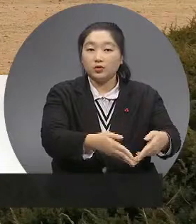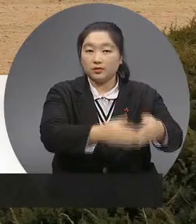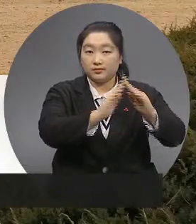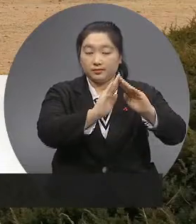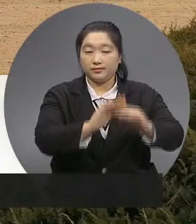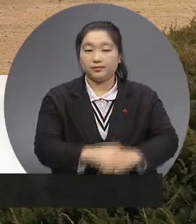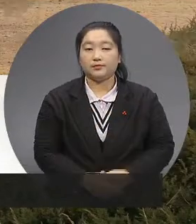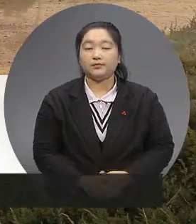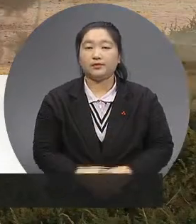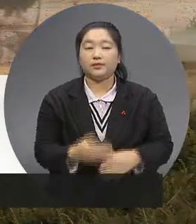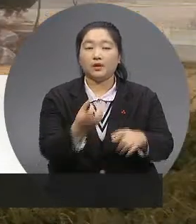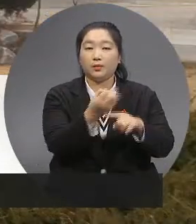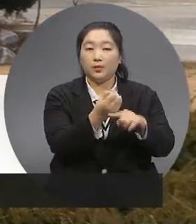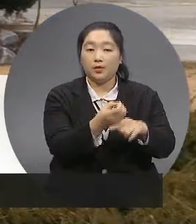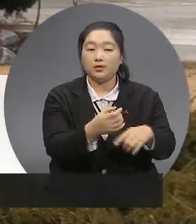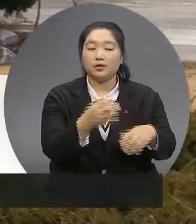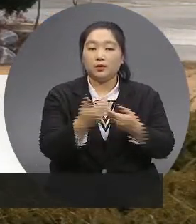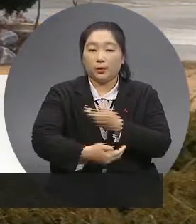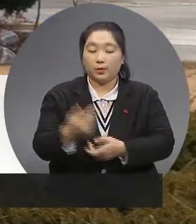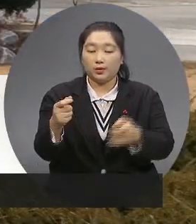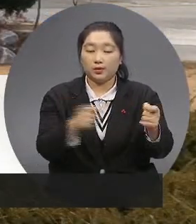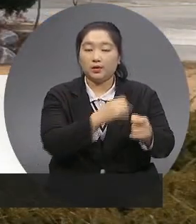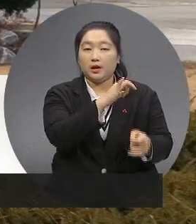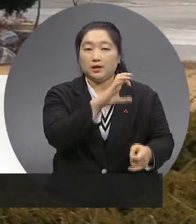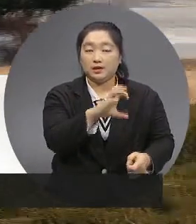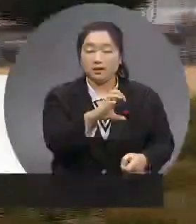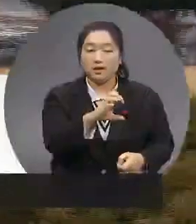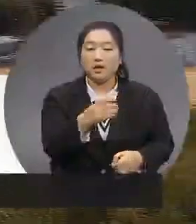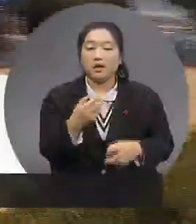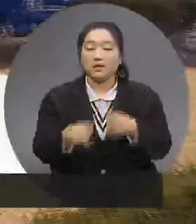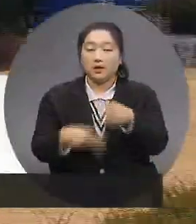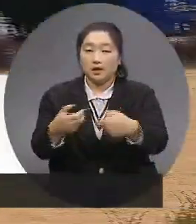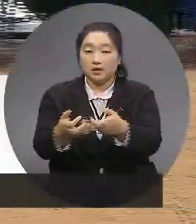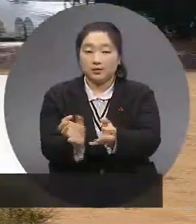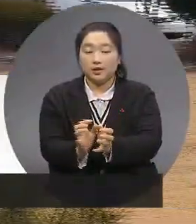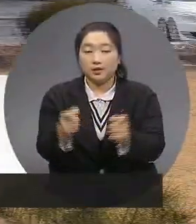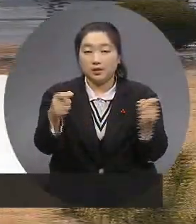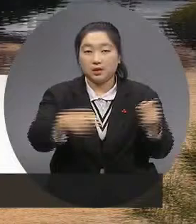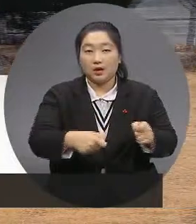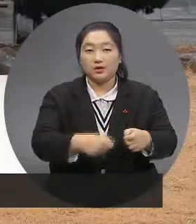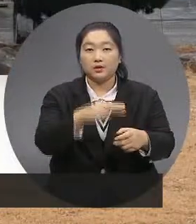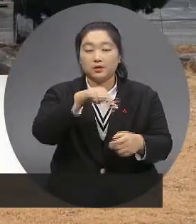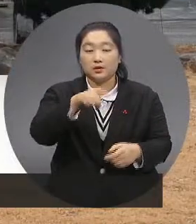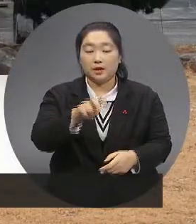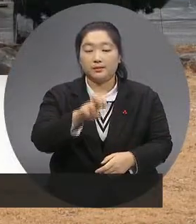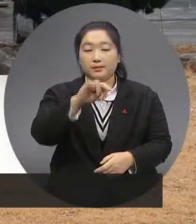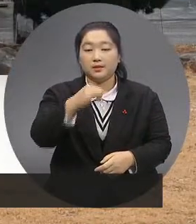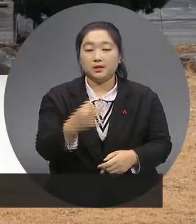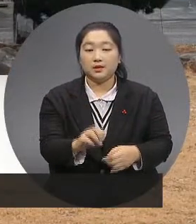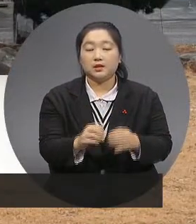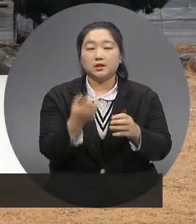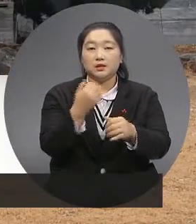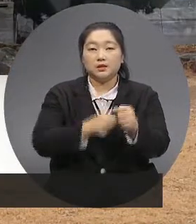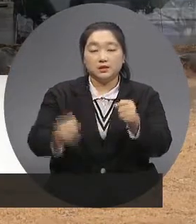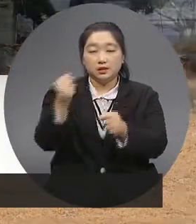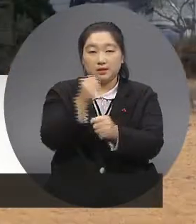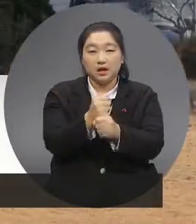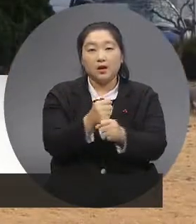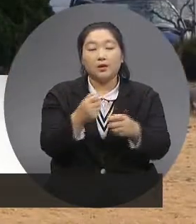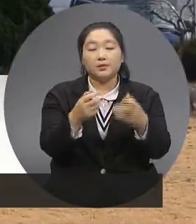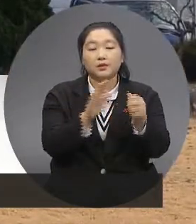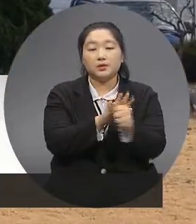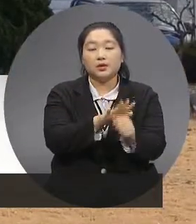들어섭니다. 보은군은 고속도로 보은IC, 산업단지가 인접한 삼승면 상가리 창업지원